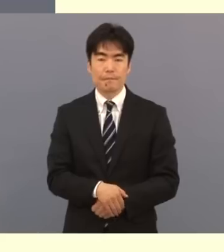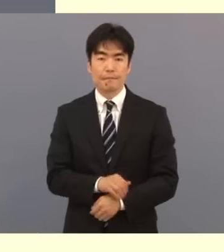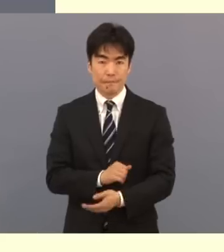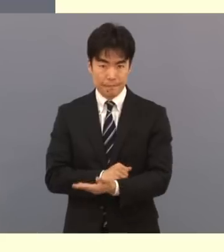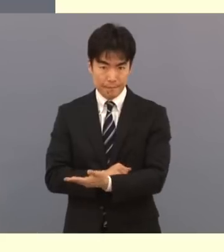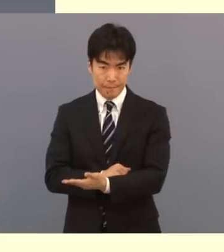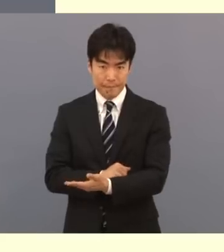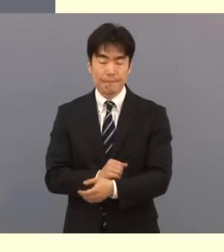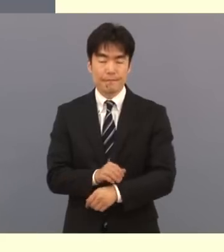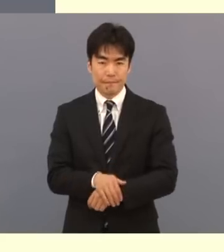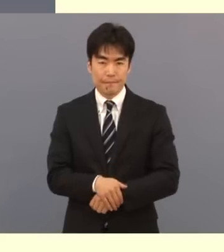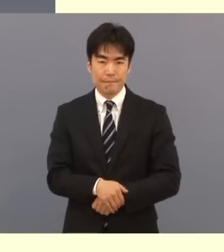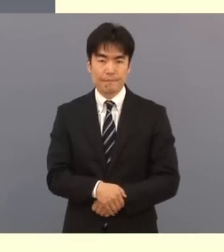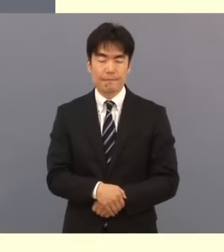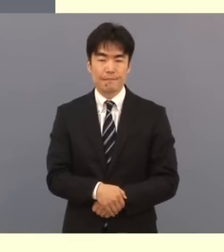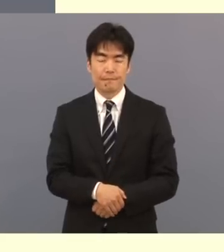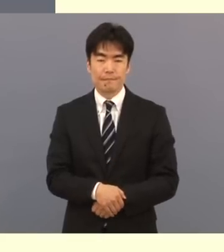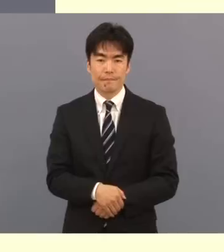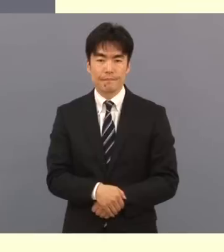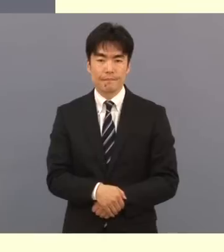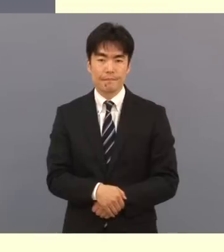タロベー餅です。